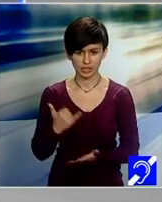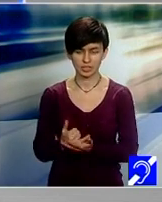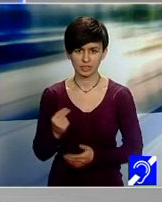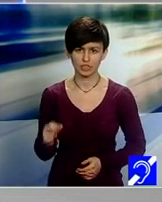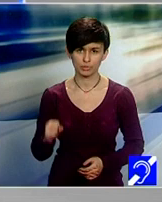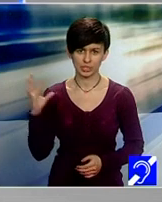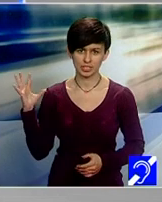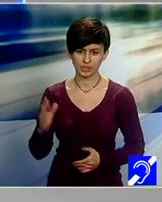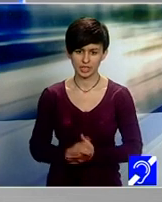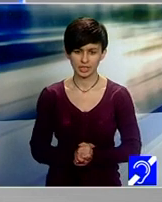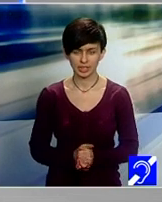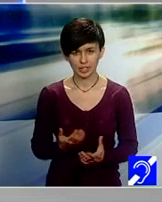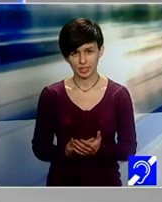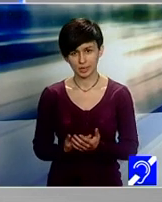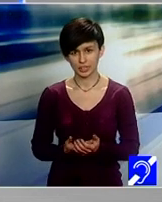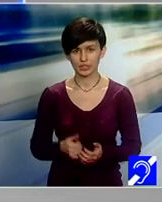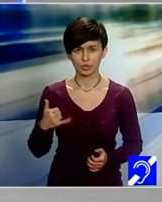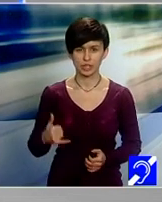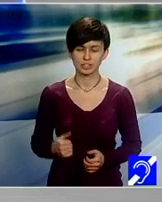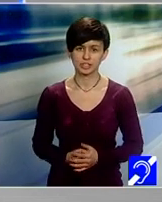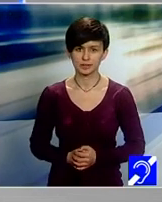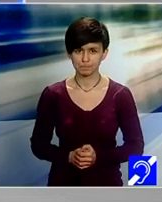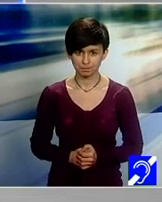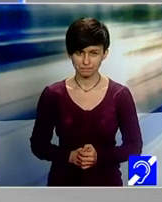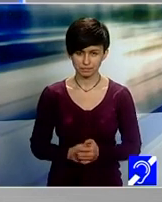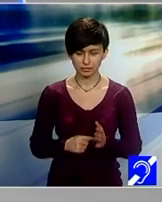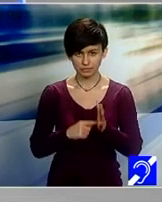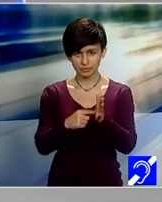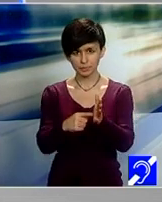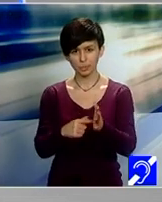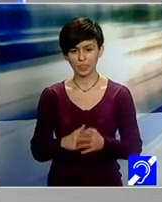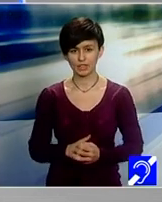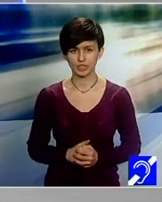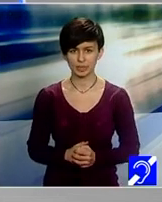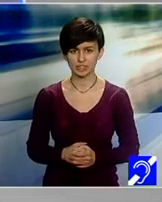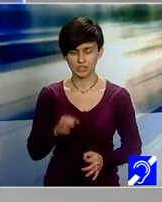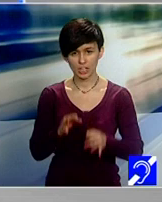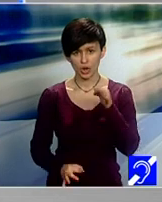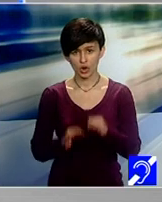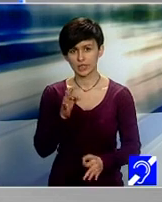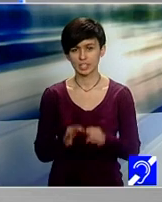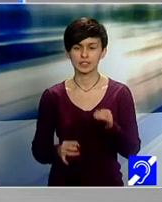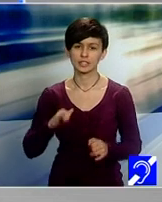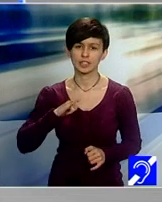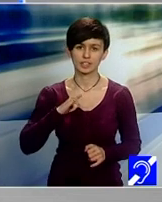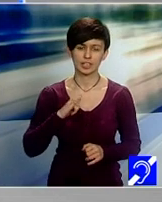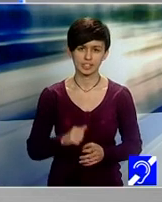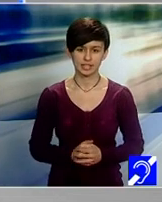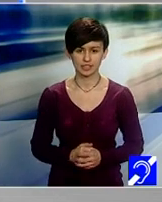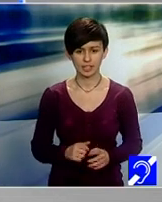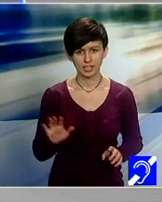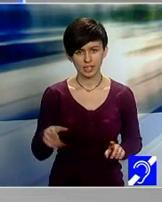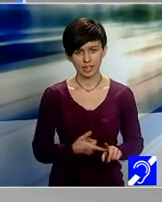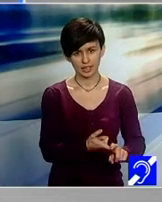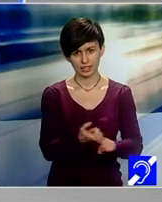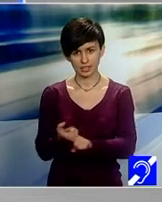v-am regăsit! Pentru astăzi vă recomand din Adevărul o analiză foarte interesantă. Nu este propriu-zis o știre, dar are legătură cu multe